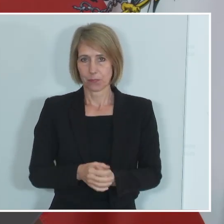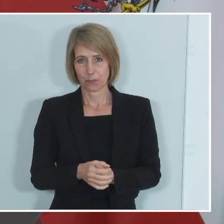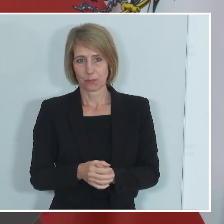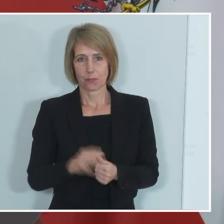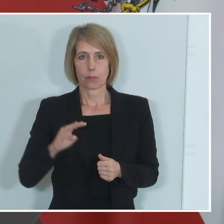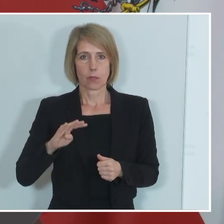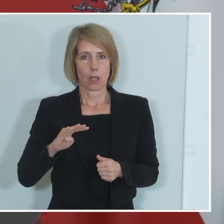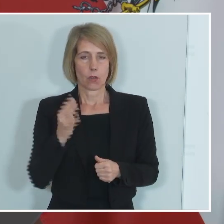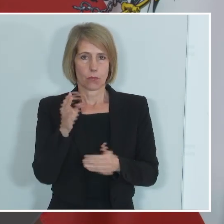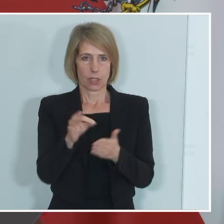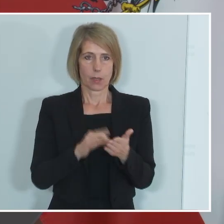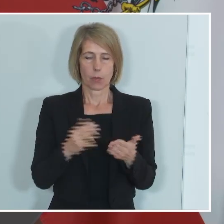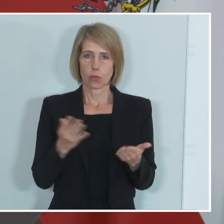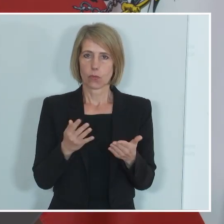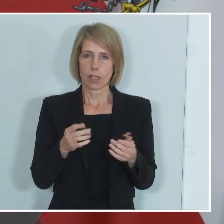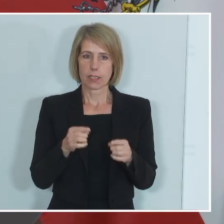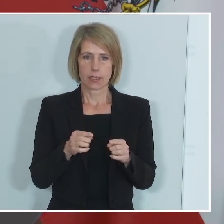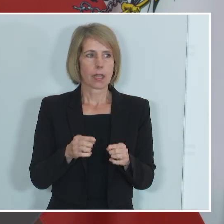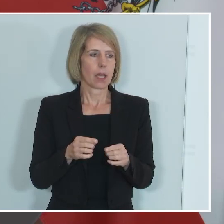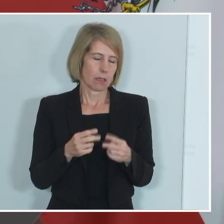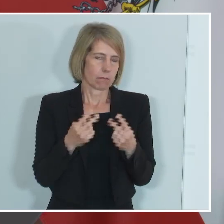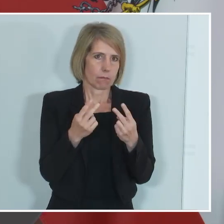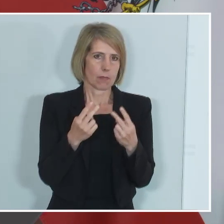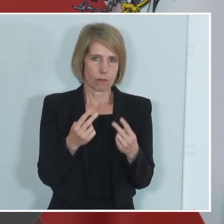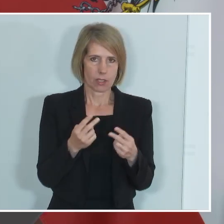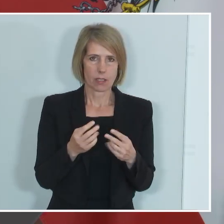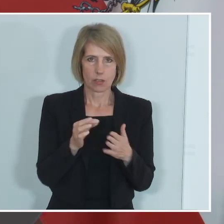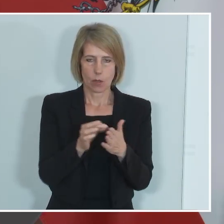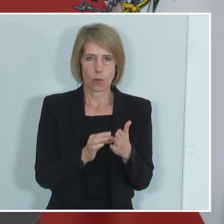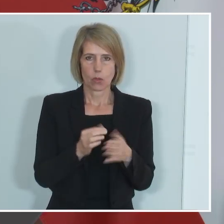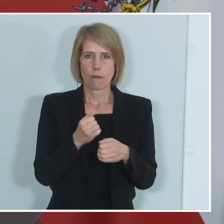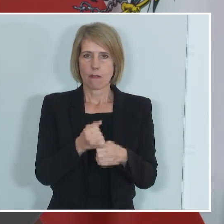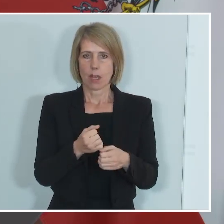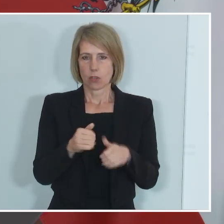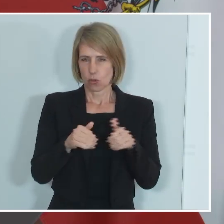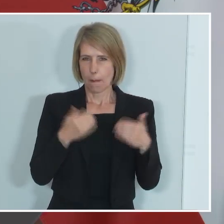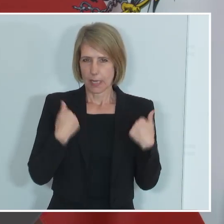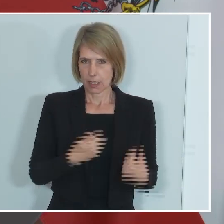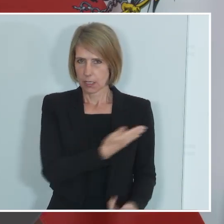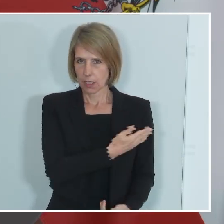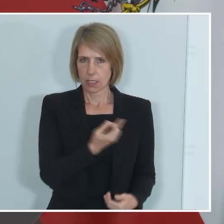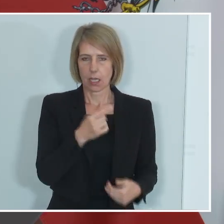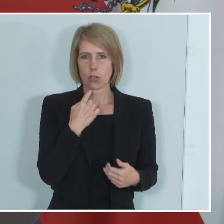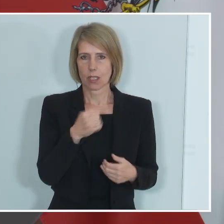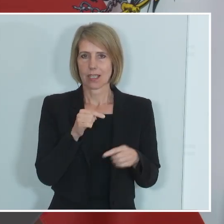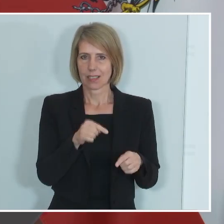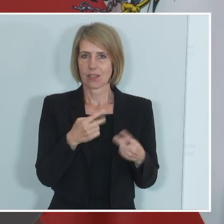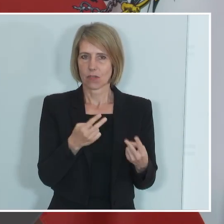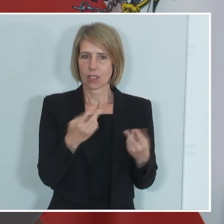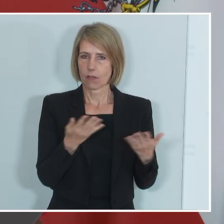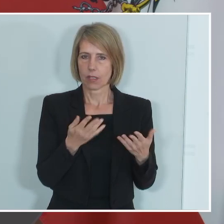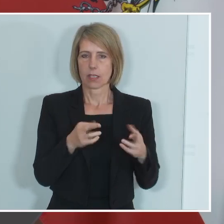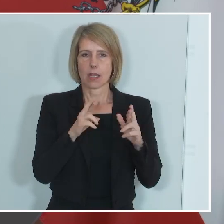Punkt ist einer, der wohl über allem steht und auch als Verfassungsministerin sage ich ein ganz wesentlicher Punkt, das ist die